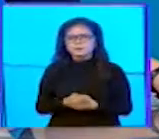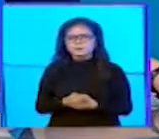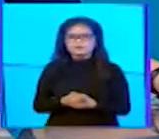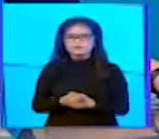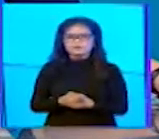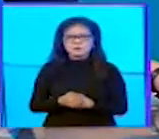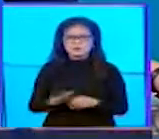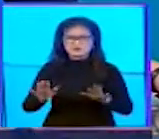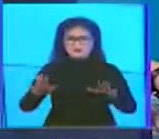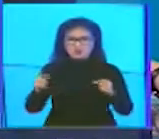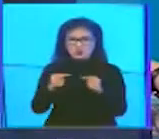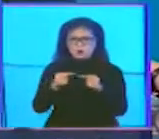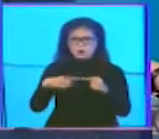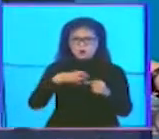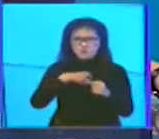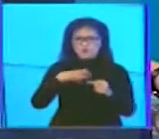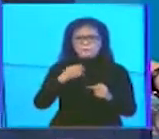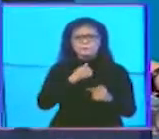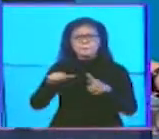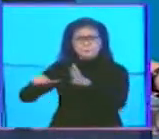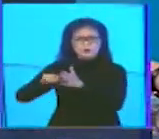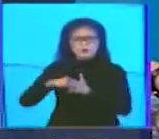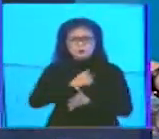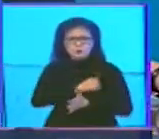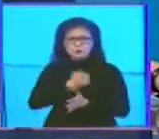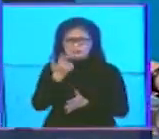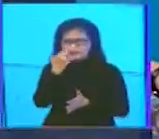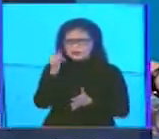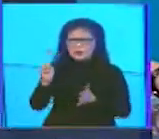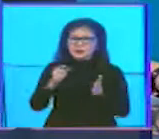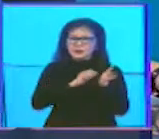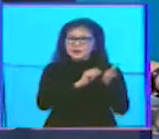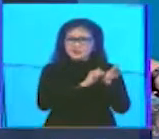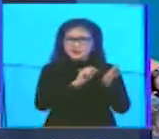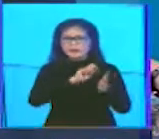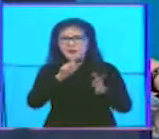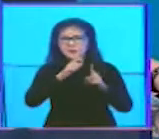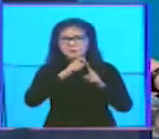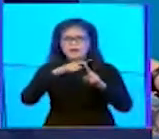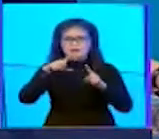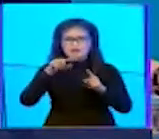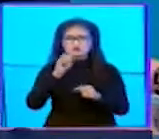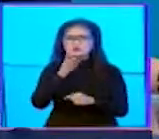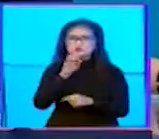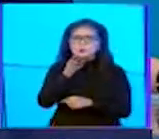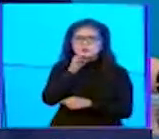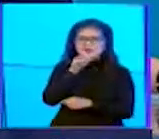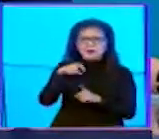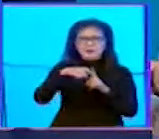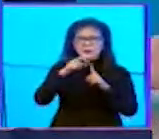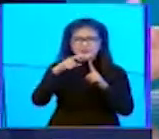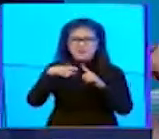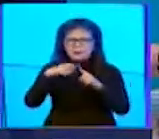Hai sementara itu pemirsa terkait dugaan Bansos yang menarik nama-nama lain PLTD bicara KPK Ali Fikri memastikan KPK terbuka